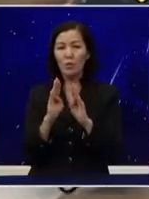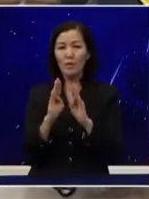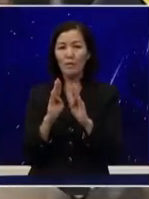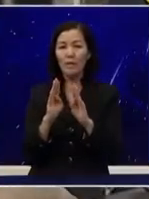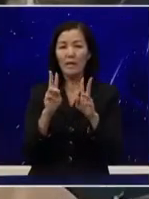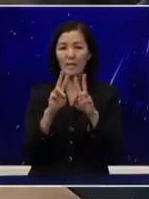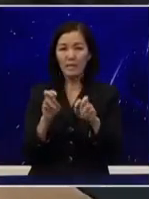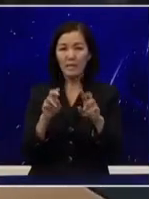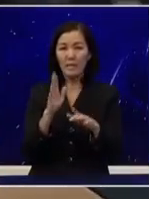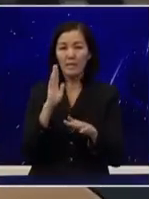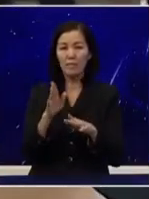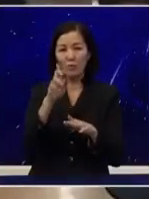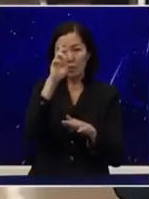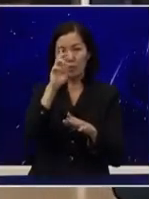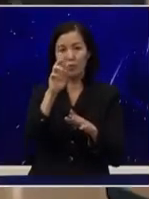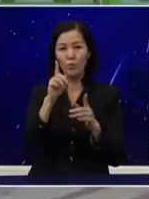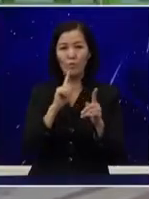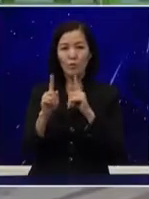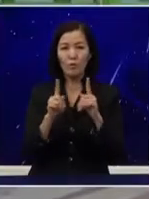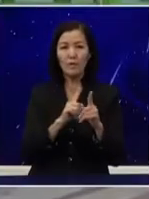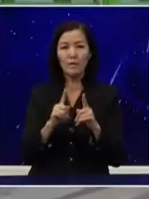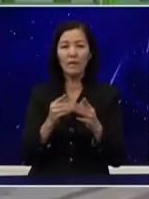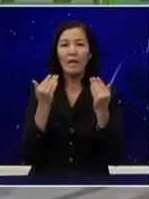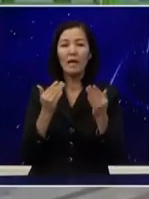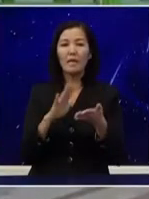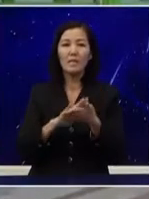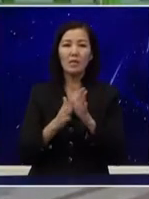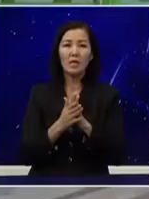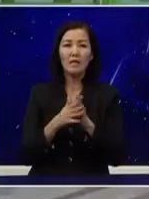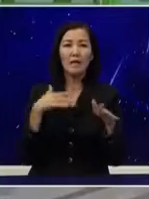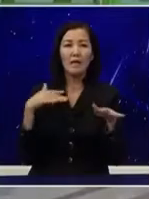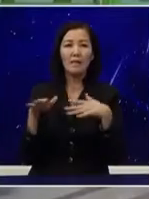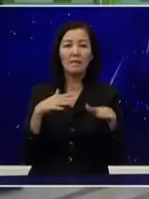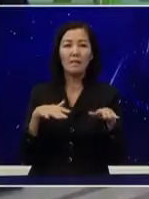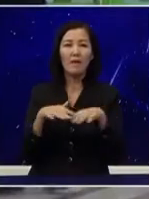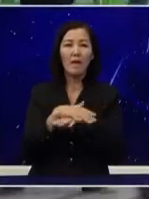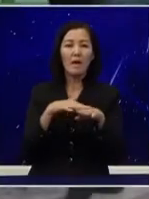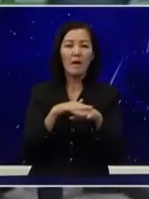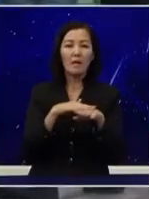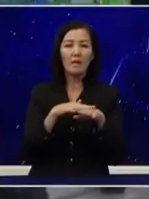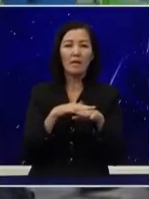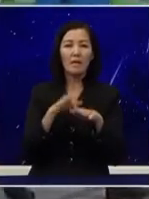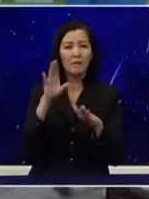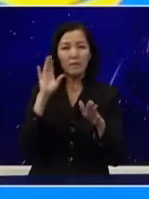Алексей Цой үкімет отырысында. Оның айтуынша елдегі карантин шаралары әлсіреп, халық босаңсып барады.